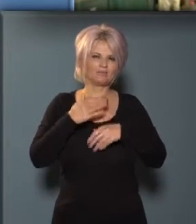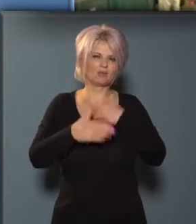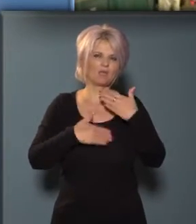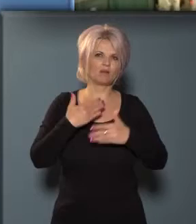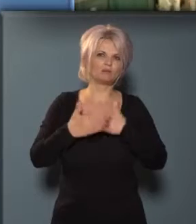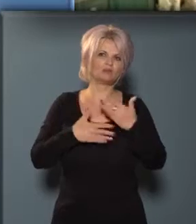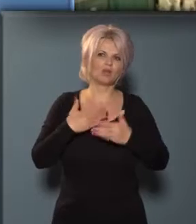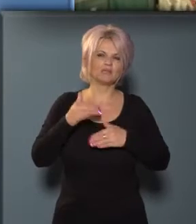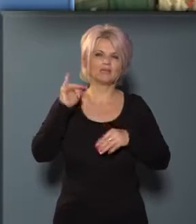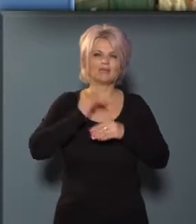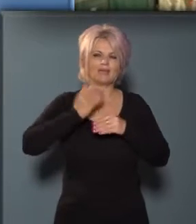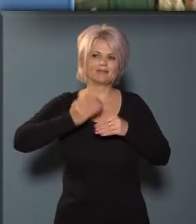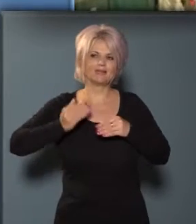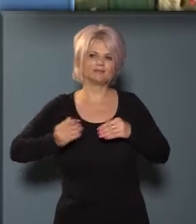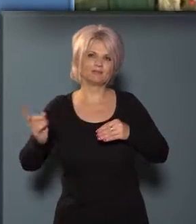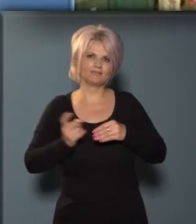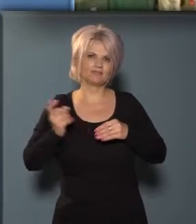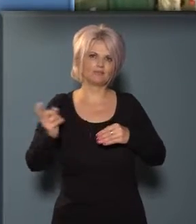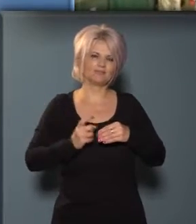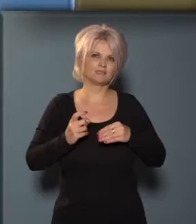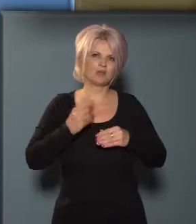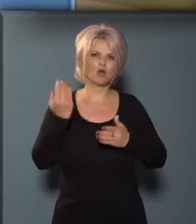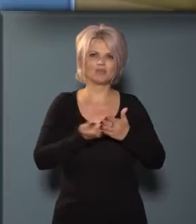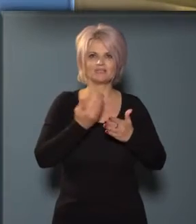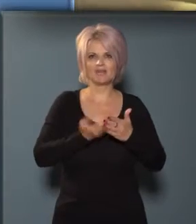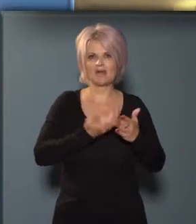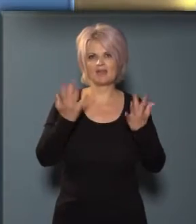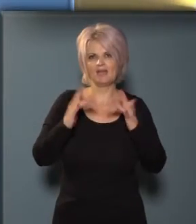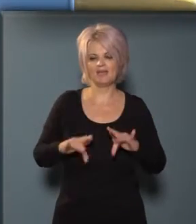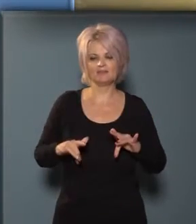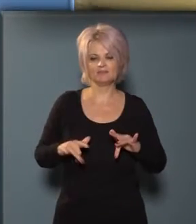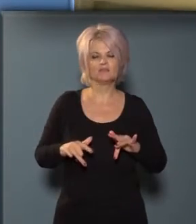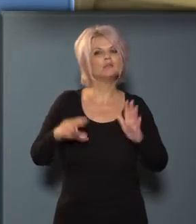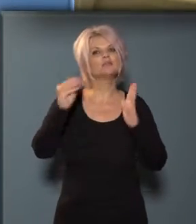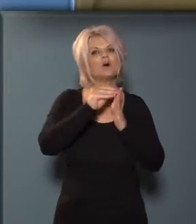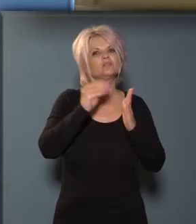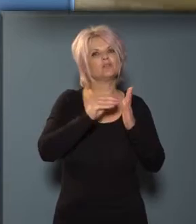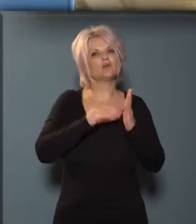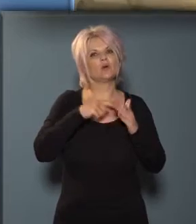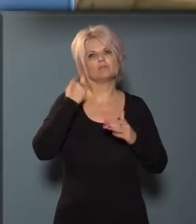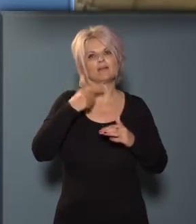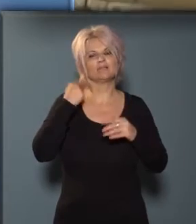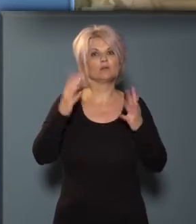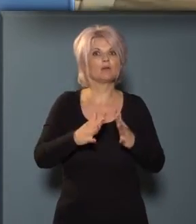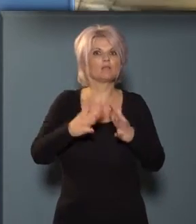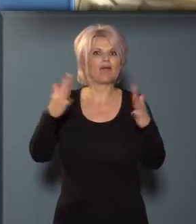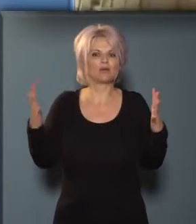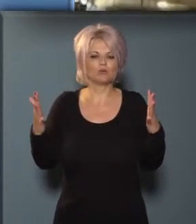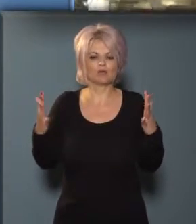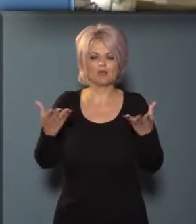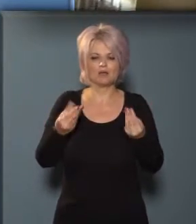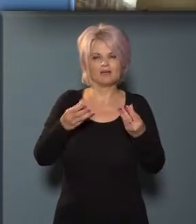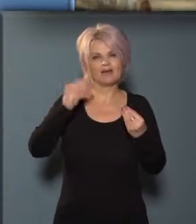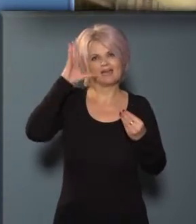állandóan hetente visszatérően használja a sportcsarnokot. A paramétereiről beszéljünk egy kicsit. Mekkora ez a sportcsarnok, hány